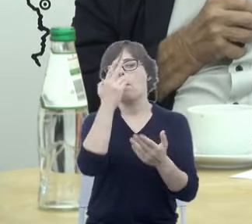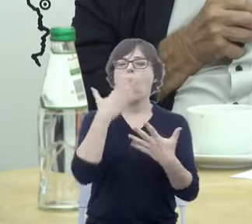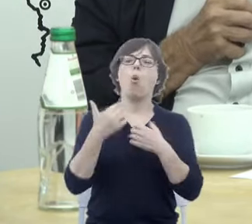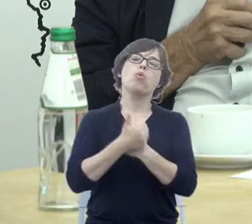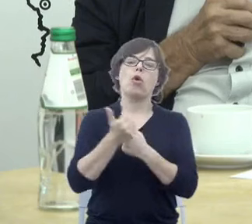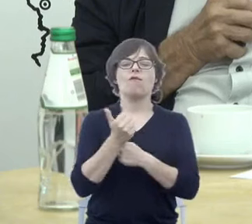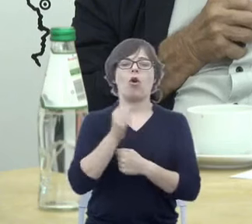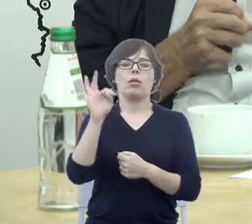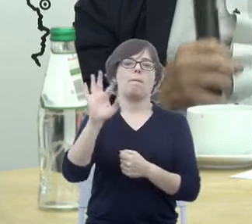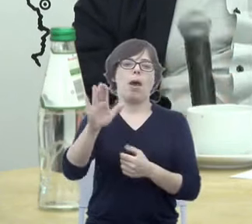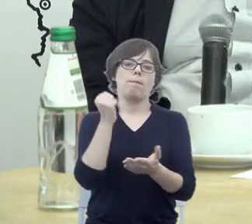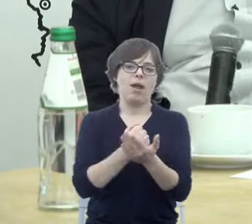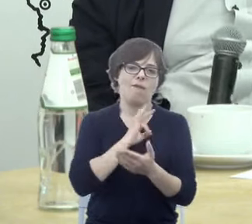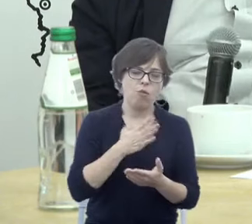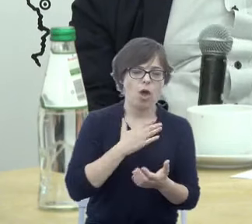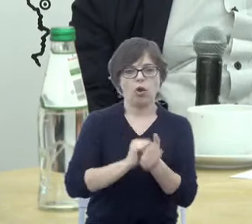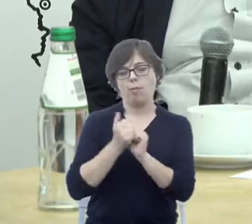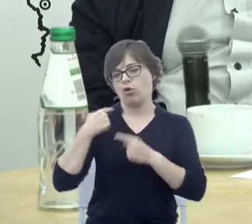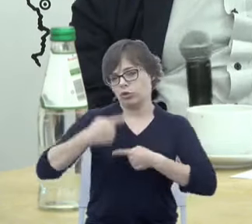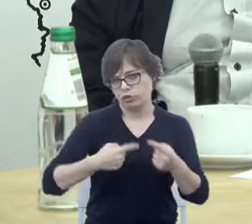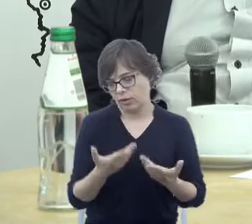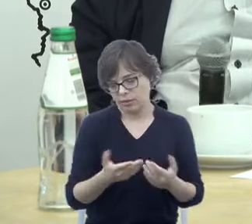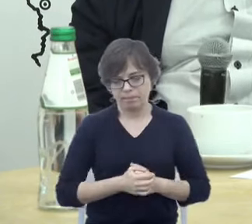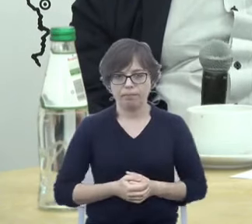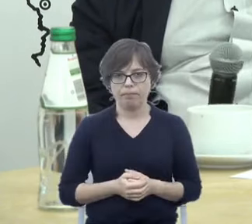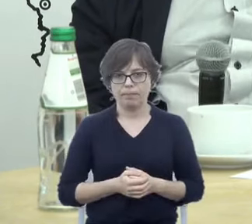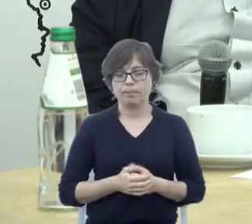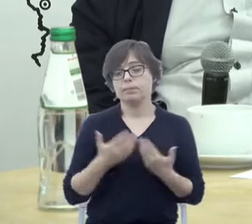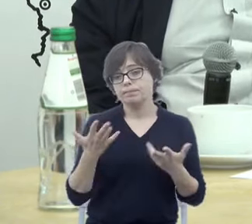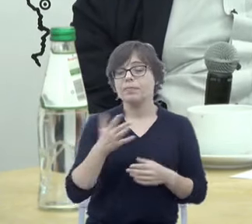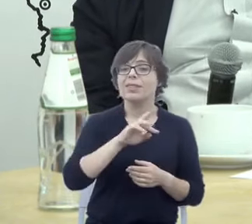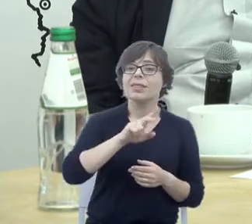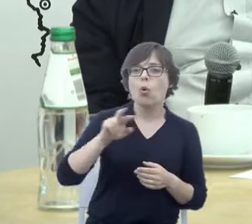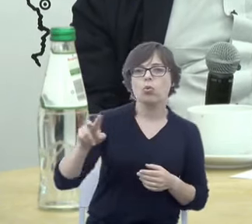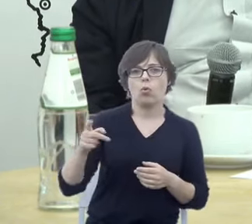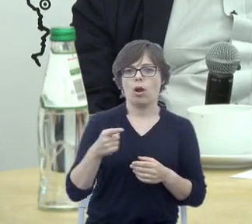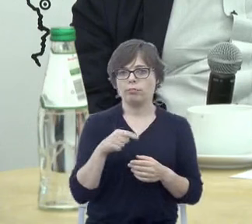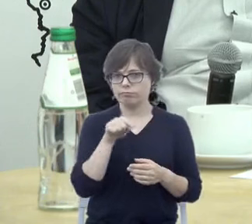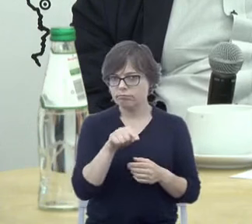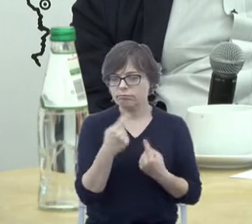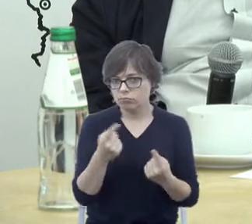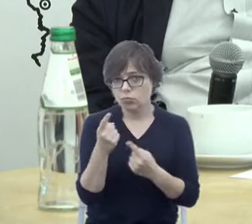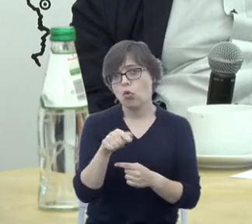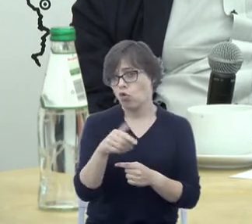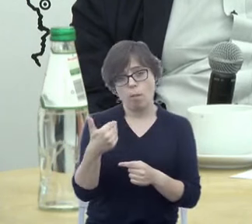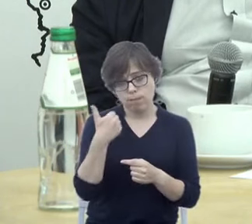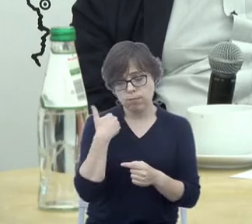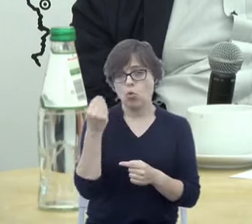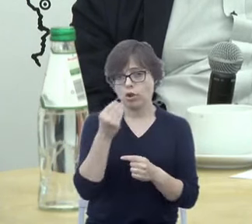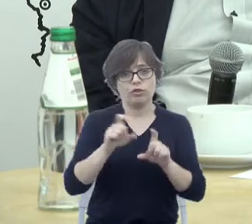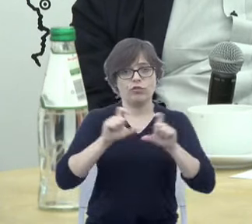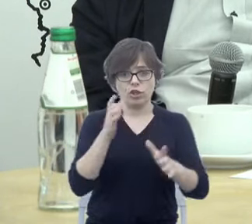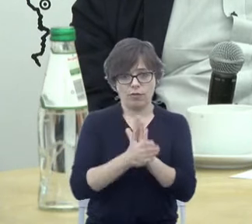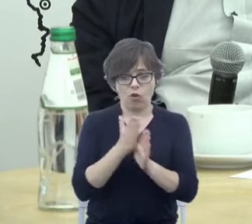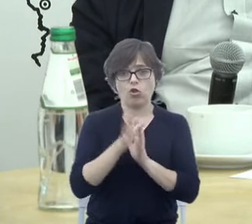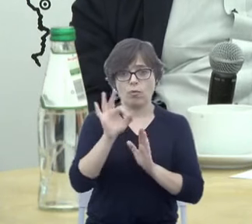własności czy prawa do dziedziczenia. Natomiast niektóre te operacje były dokonywane jeszcze w czasie wojny, bo